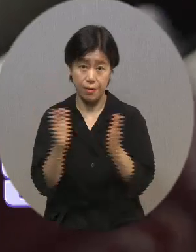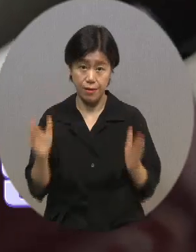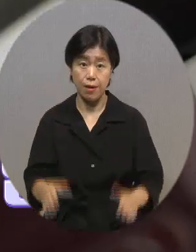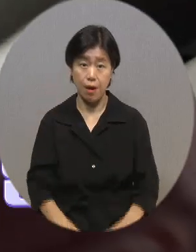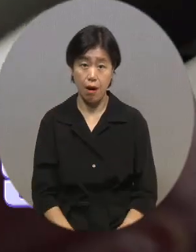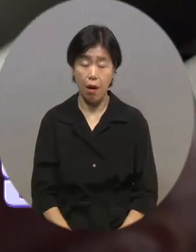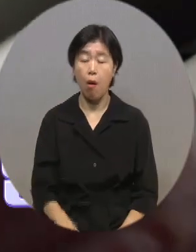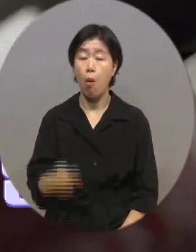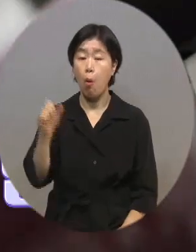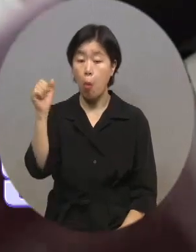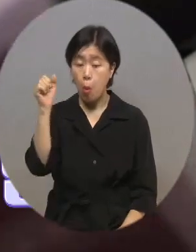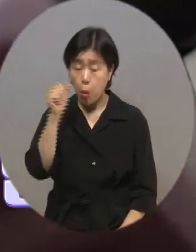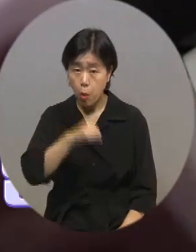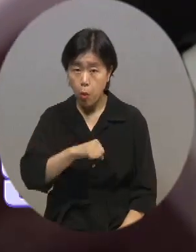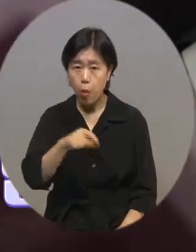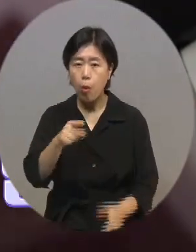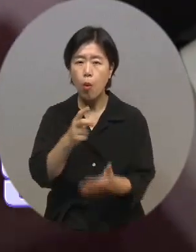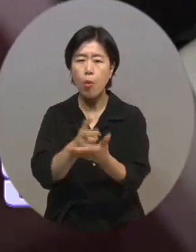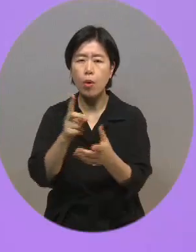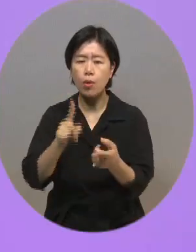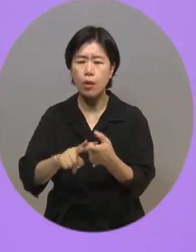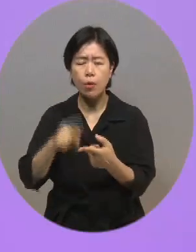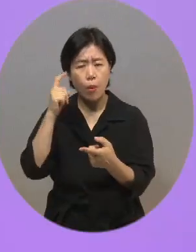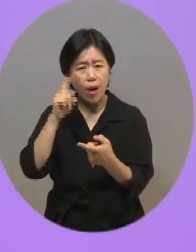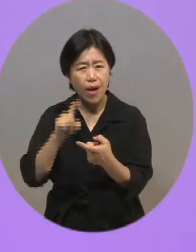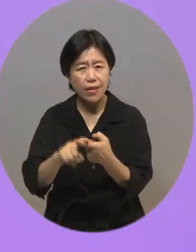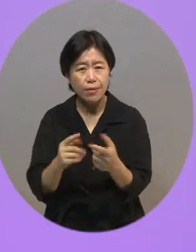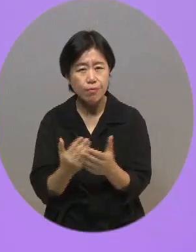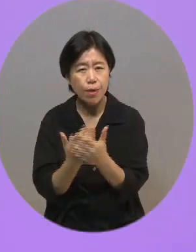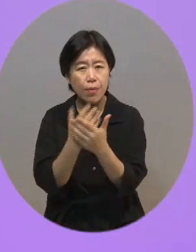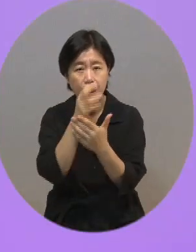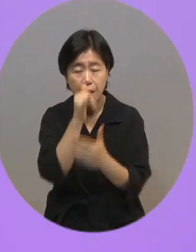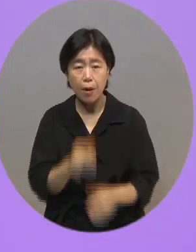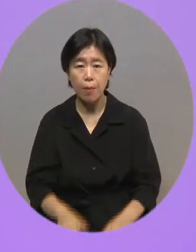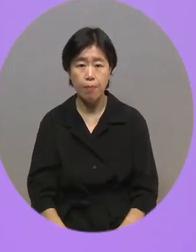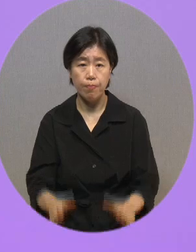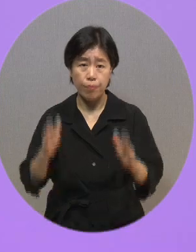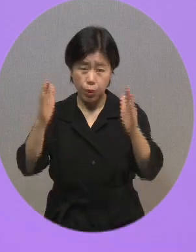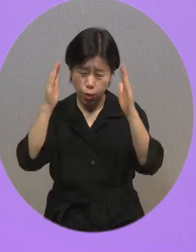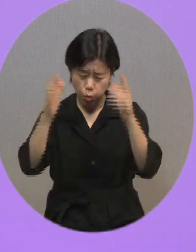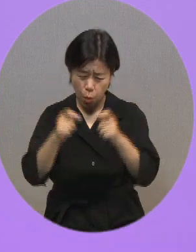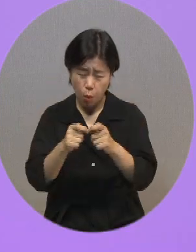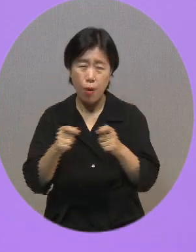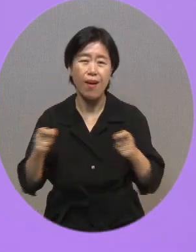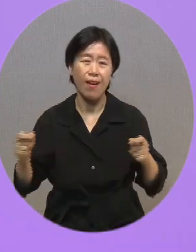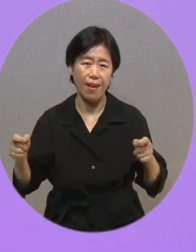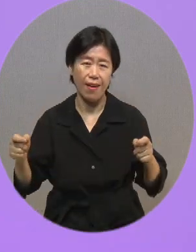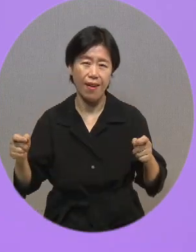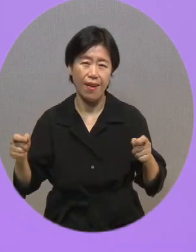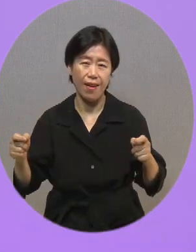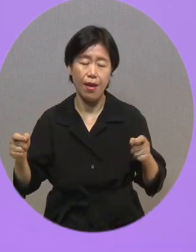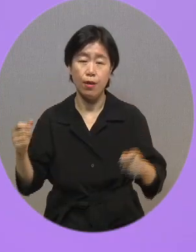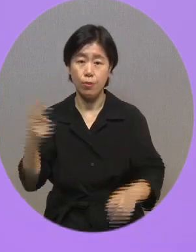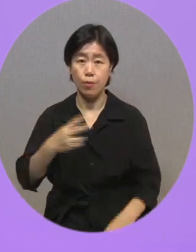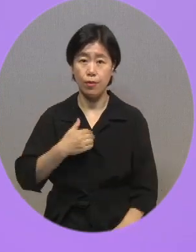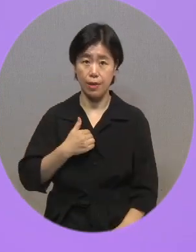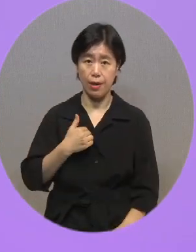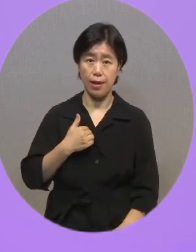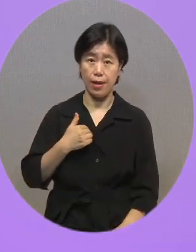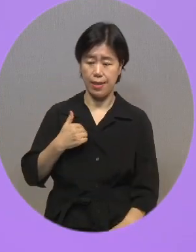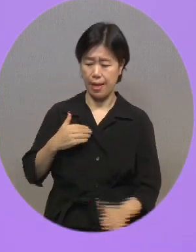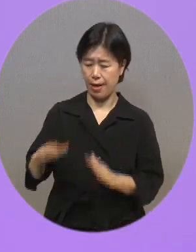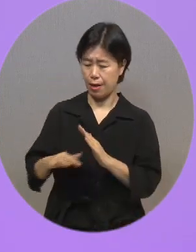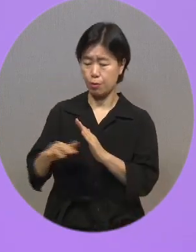법에 대해서 자연히 관심을 가지게 됐고 공부 기간이 길어지면서 이렇게 제가 가장이었다 보니까